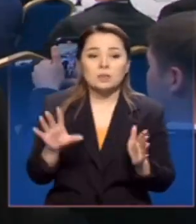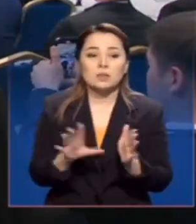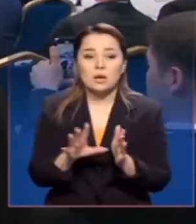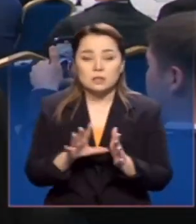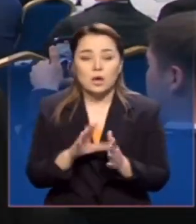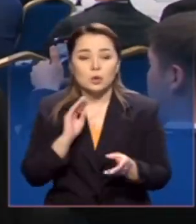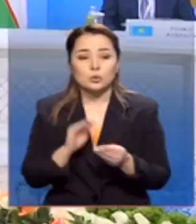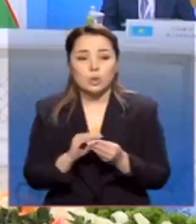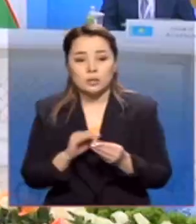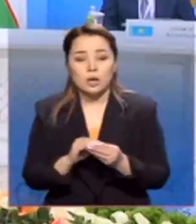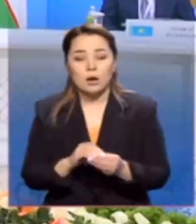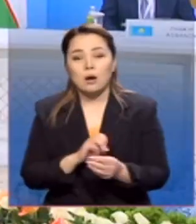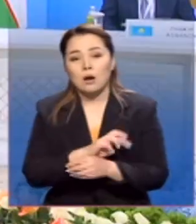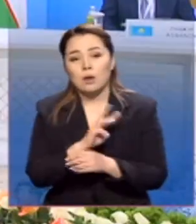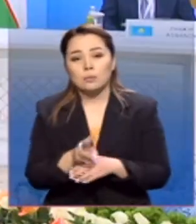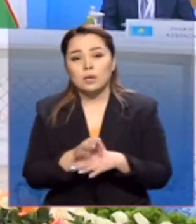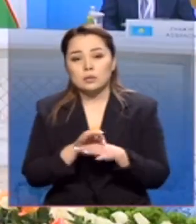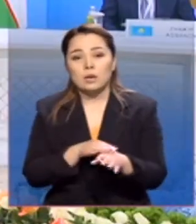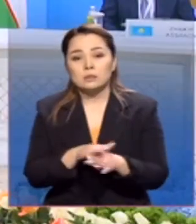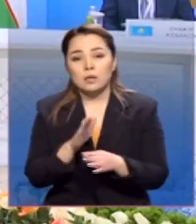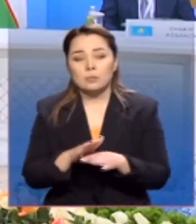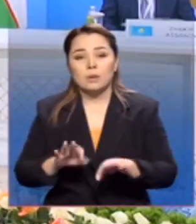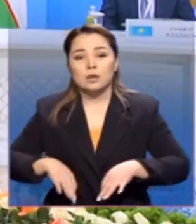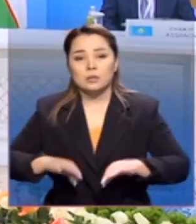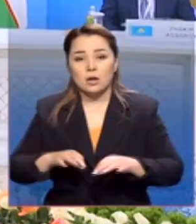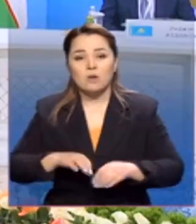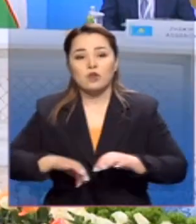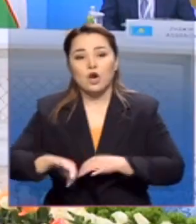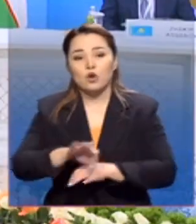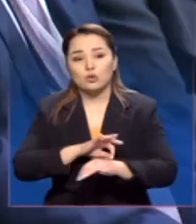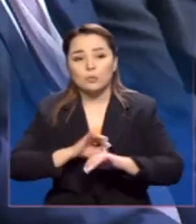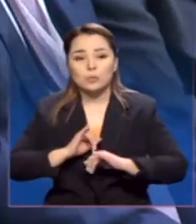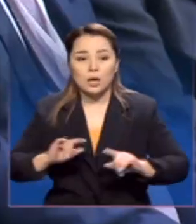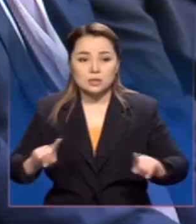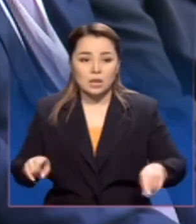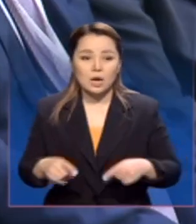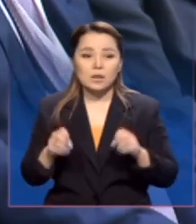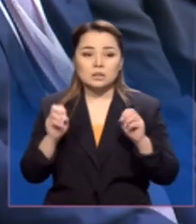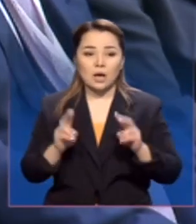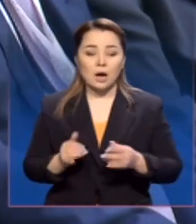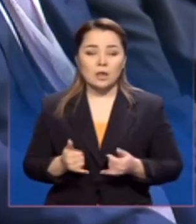энергетикалық тұрақтылықты қамтамасыз ету, транспорттық инфрақұрылымды дамытуға арналған.